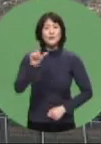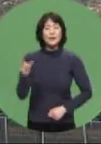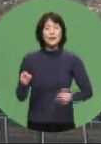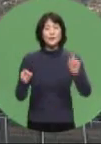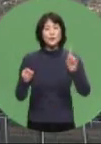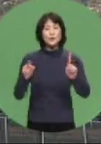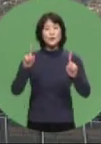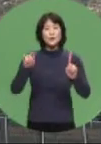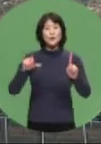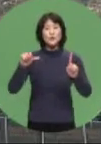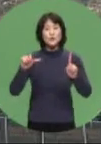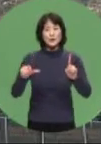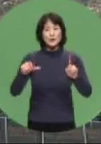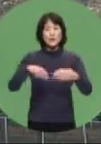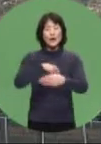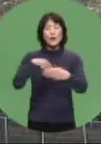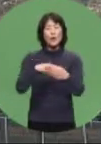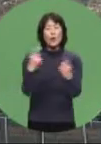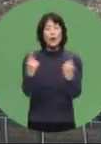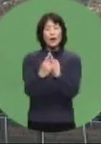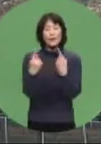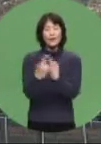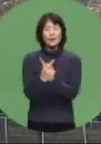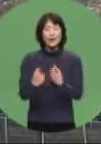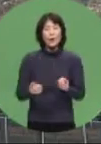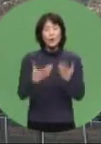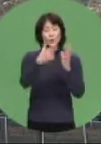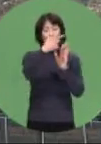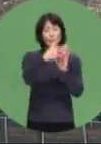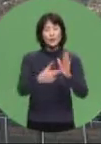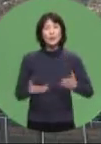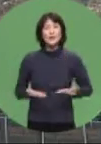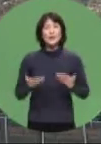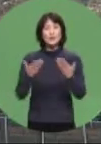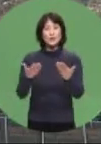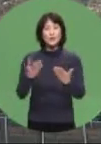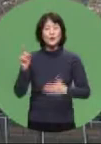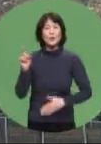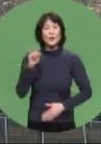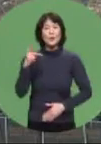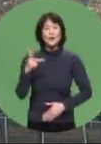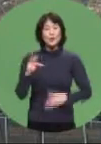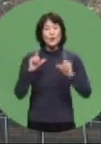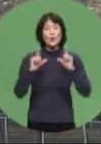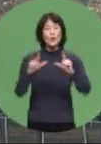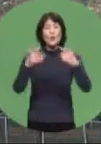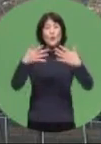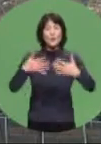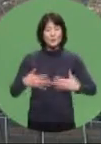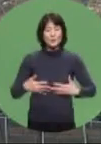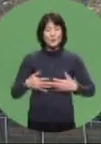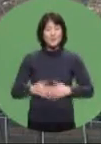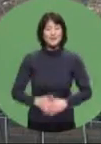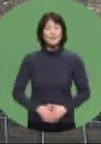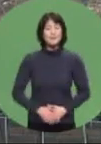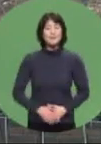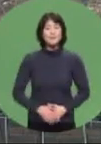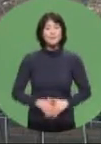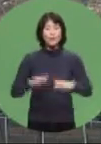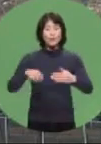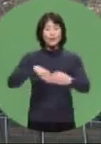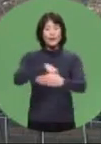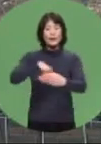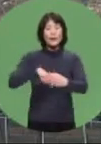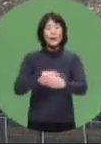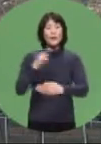日と15日に更新してホットな話題をお届けしている生駒市の広報番組です。今